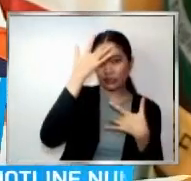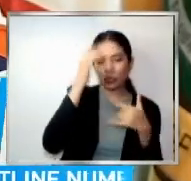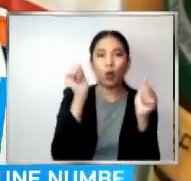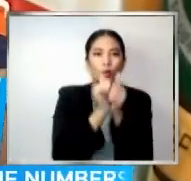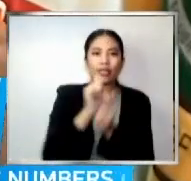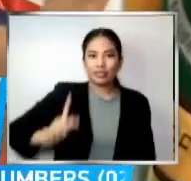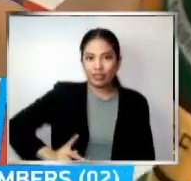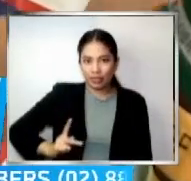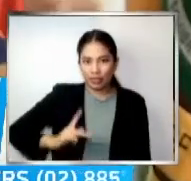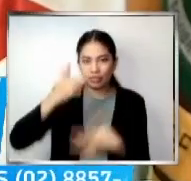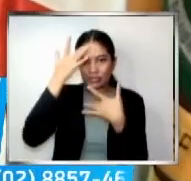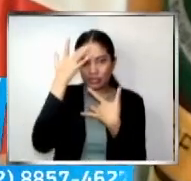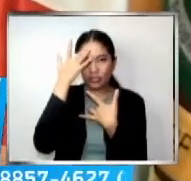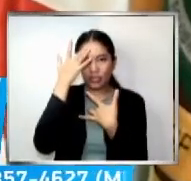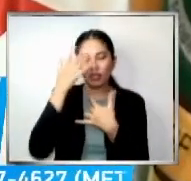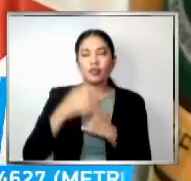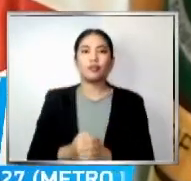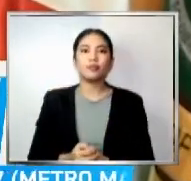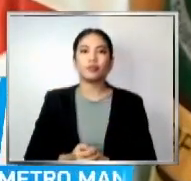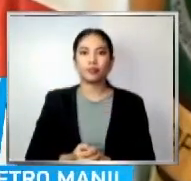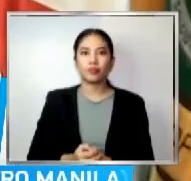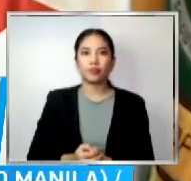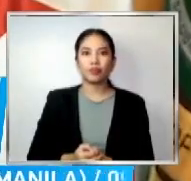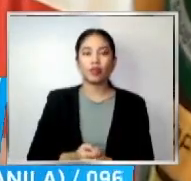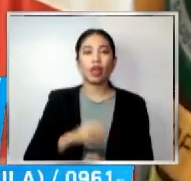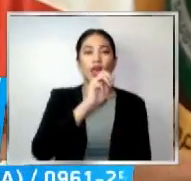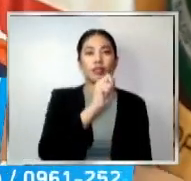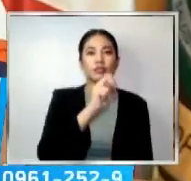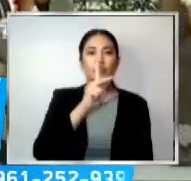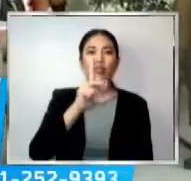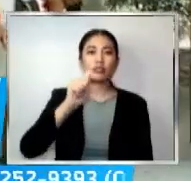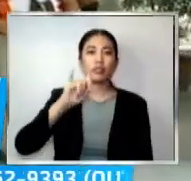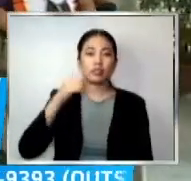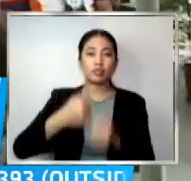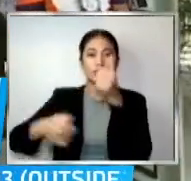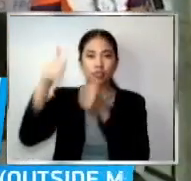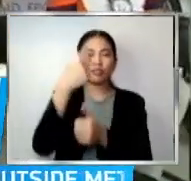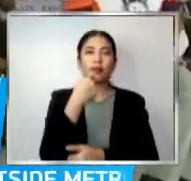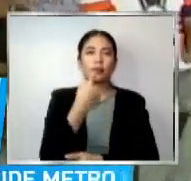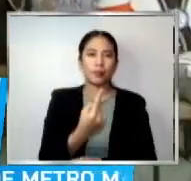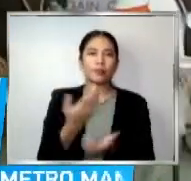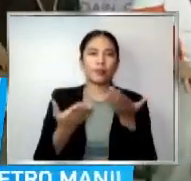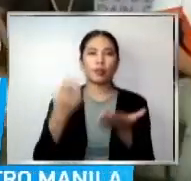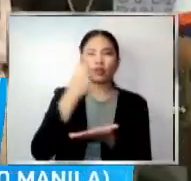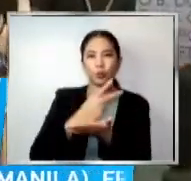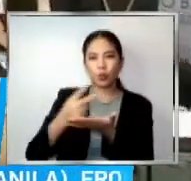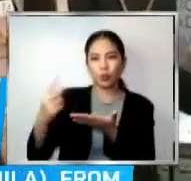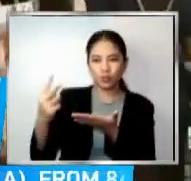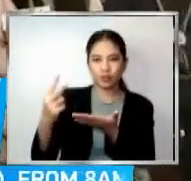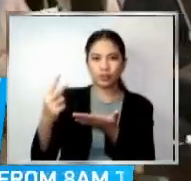ang medical director ng NKTI, maaaring aabot pa ng 2 linggo bago maging fully operational ang pasilidad. Iaayos pa rin daw